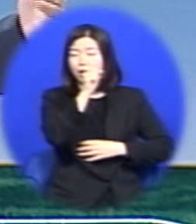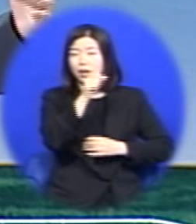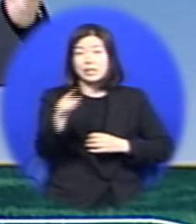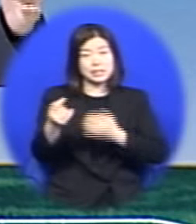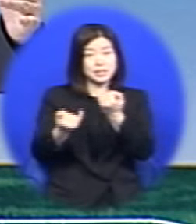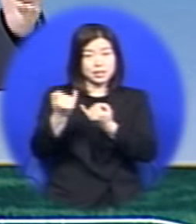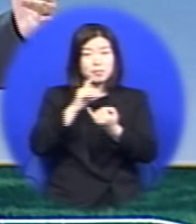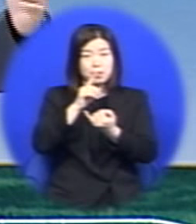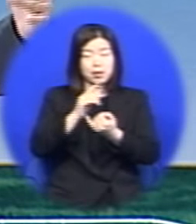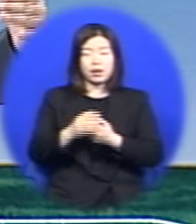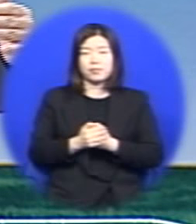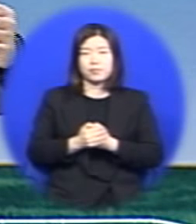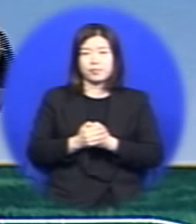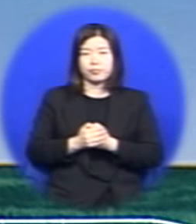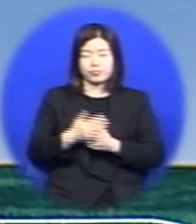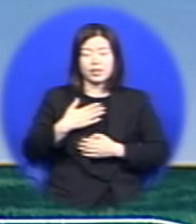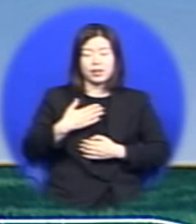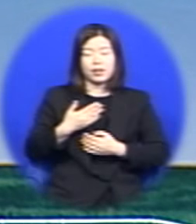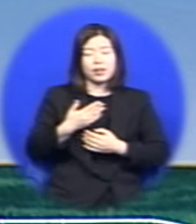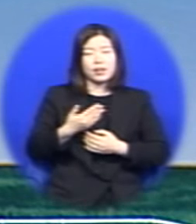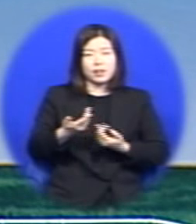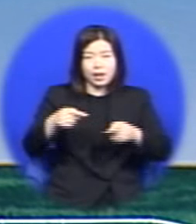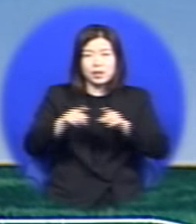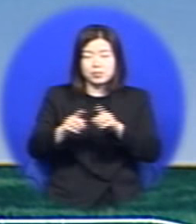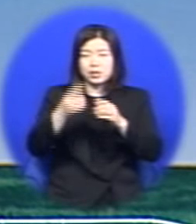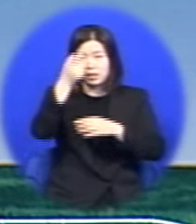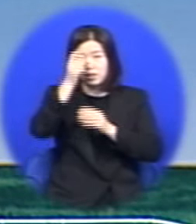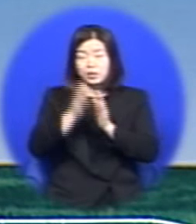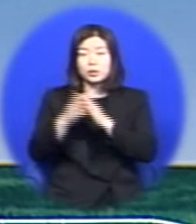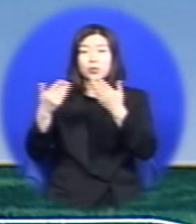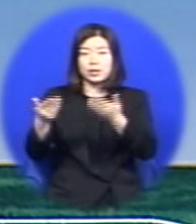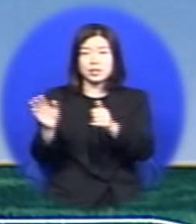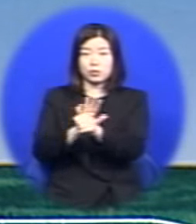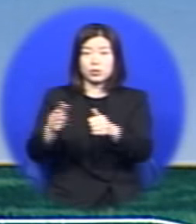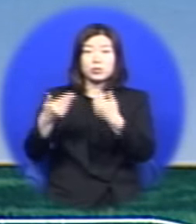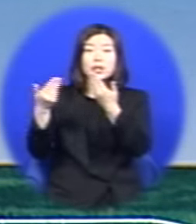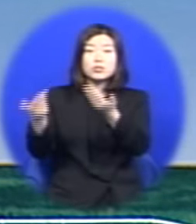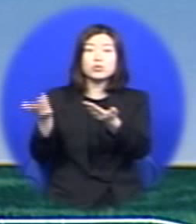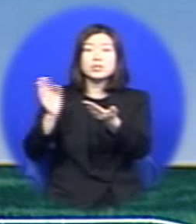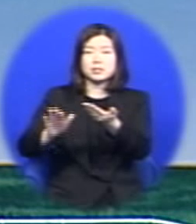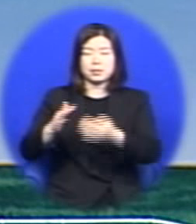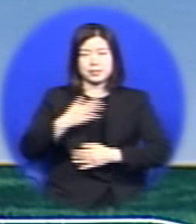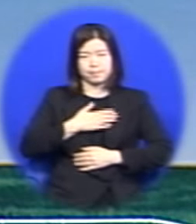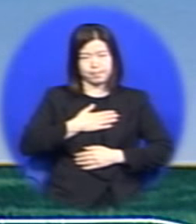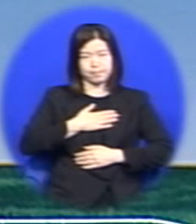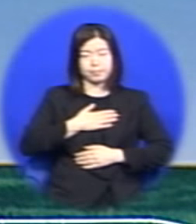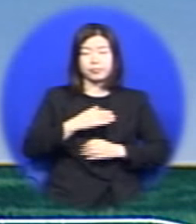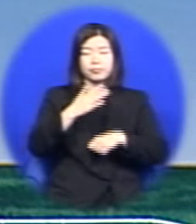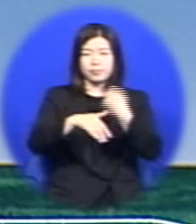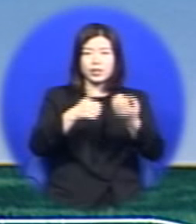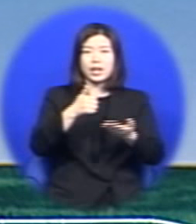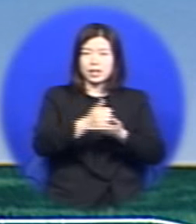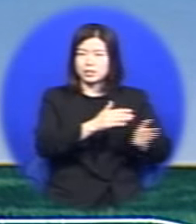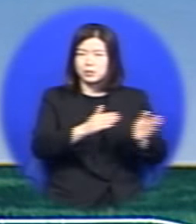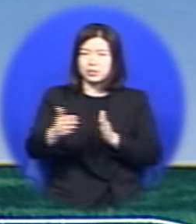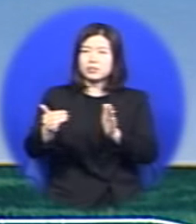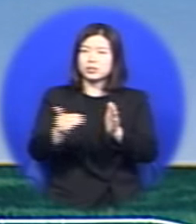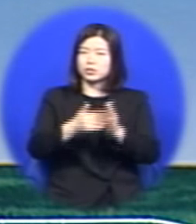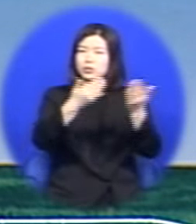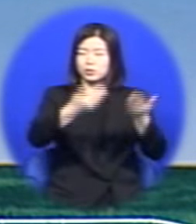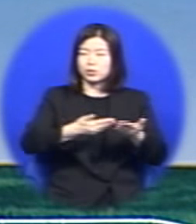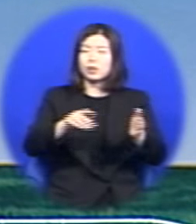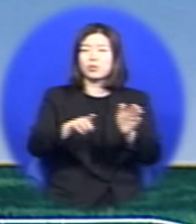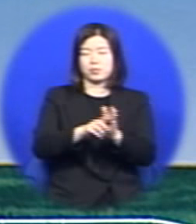그래, 같이 기도하자. 이렇게 제가 위로를 해 주었지만 저는 하나님이 정리하셨다고